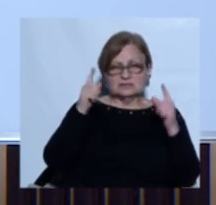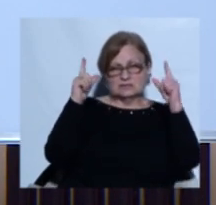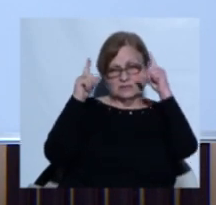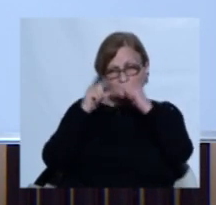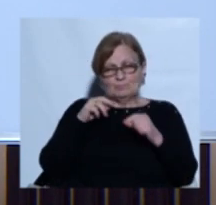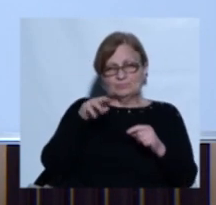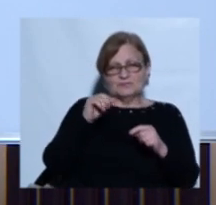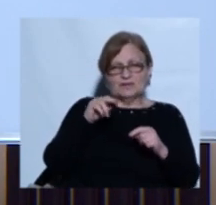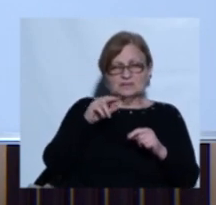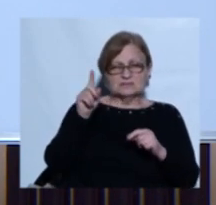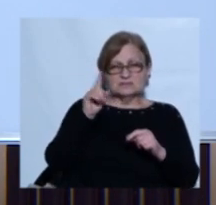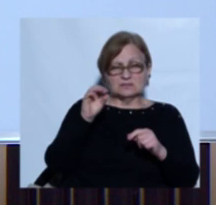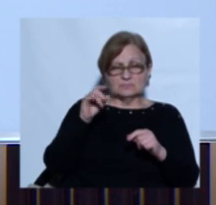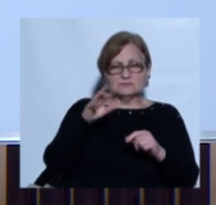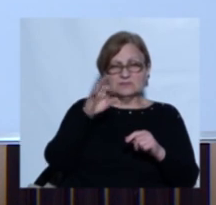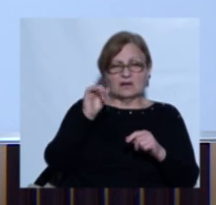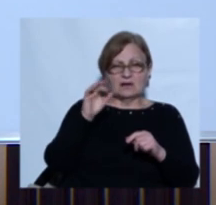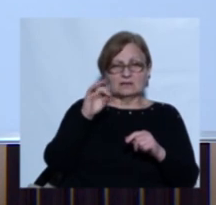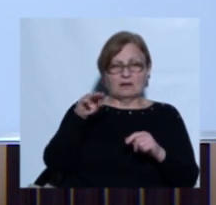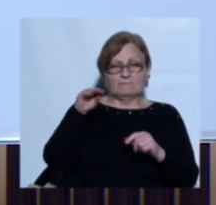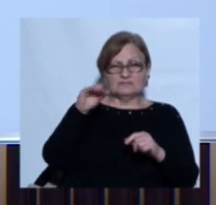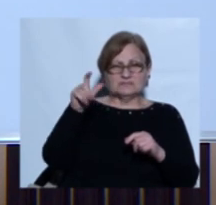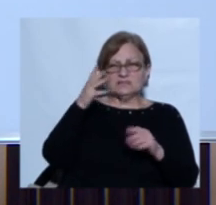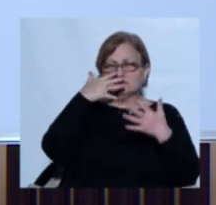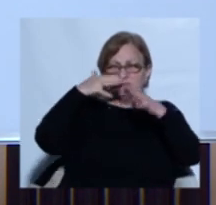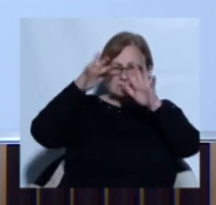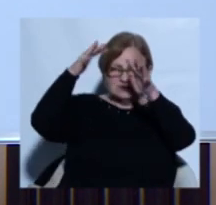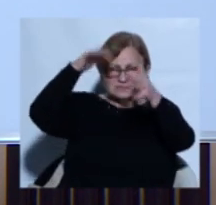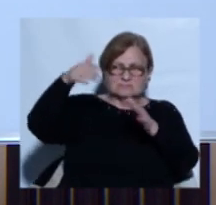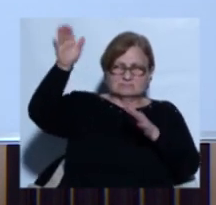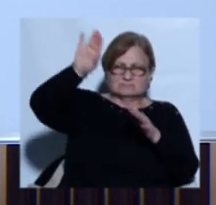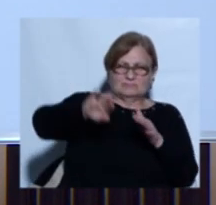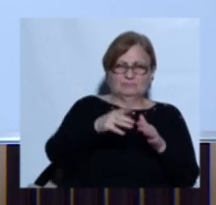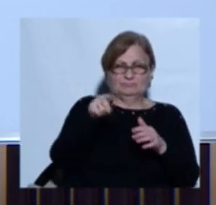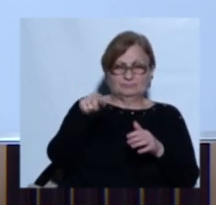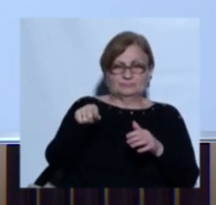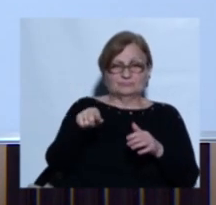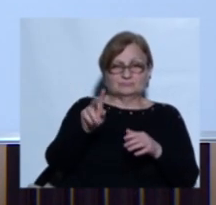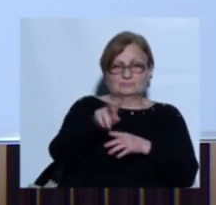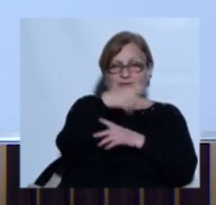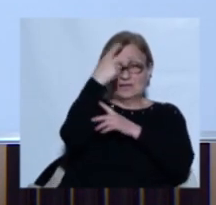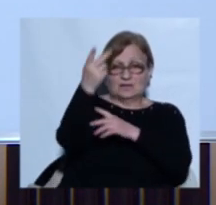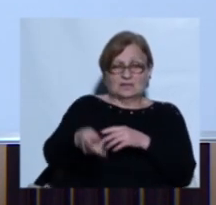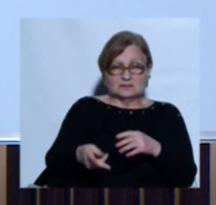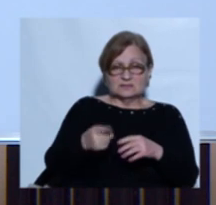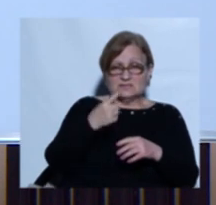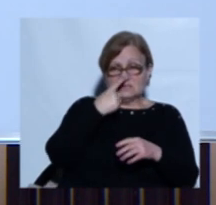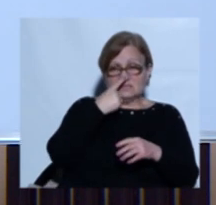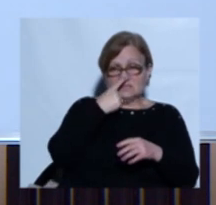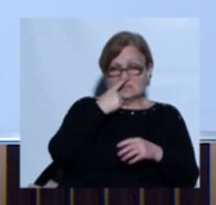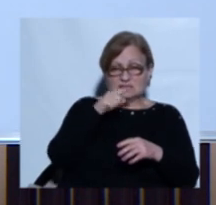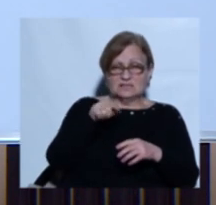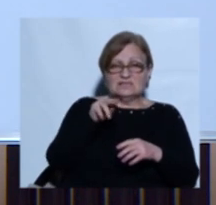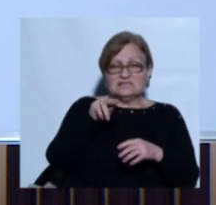რაც ყველაზე მნიშვნელოვანია, აი ამ დასასრულს ქარაფიდან გადაშვების წინ, აი